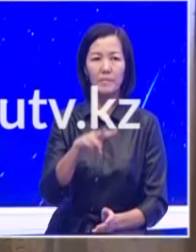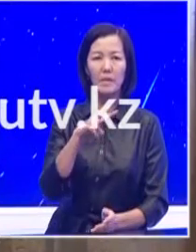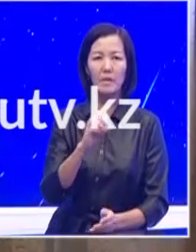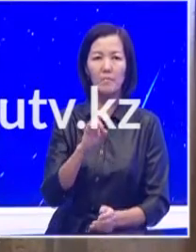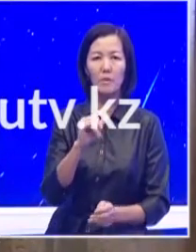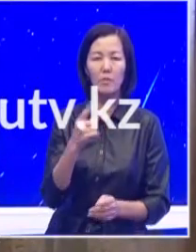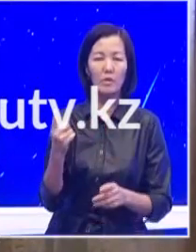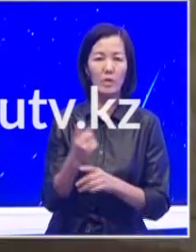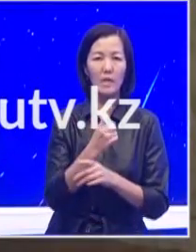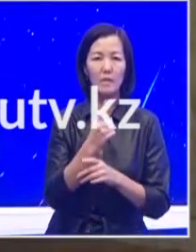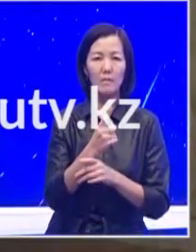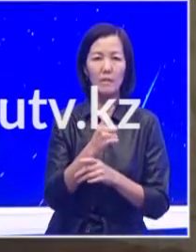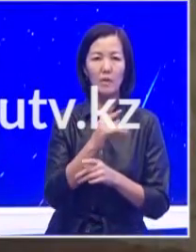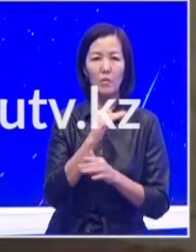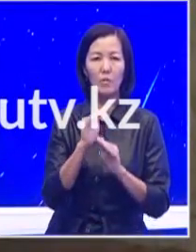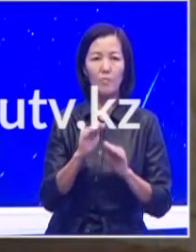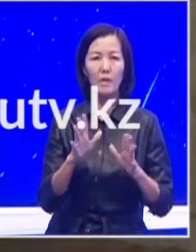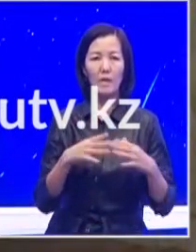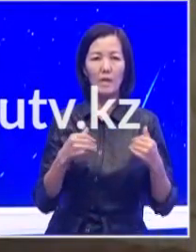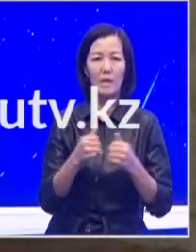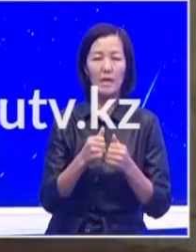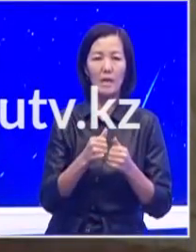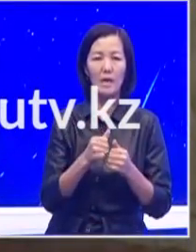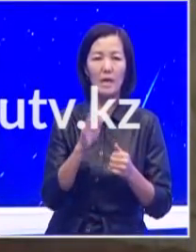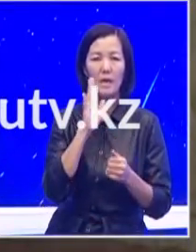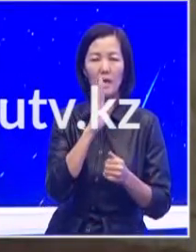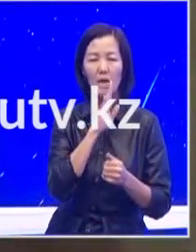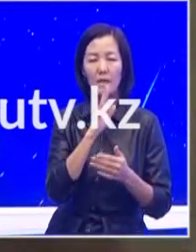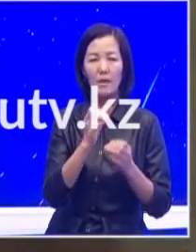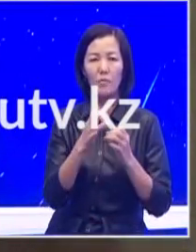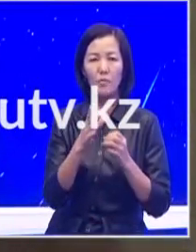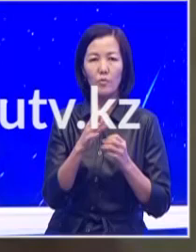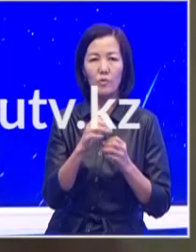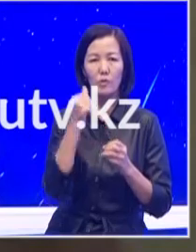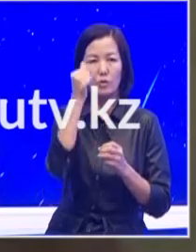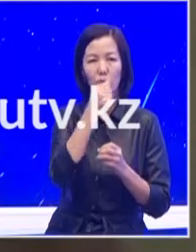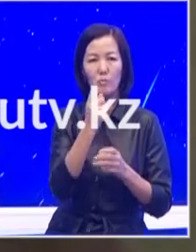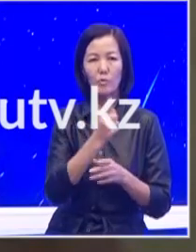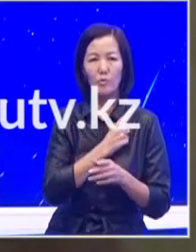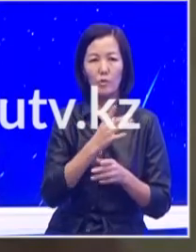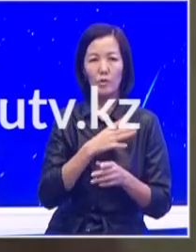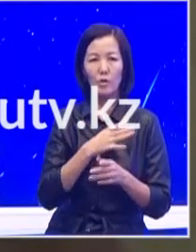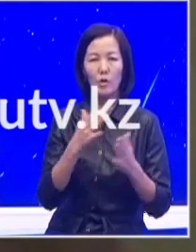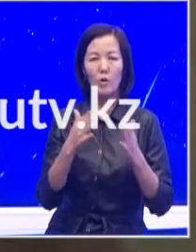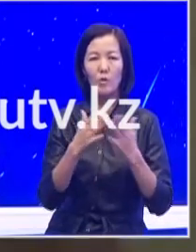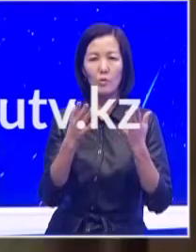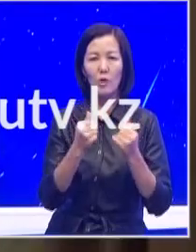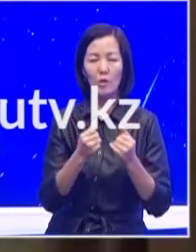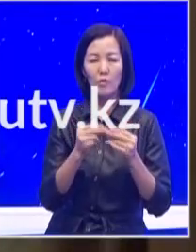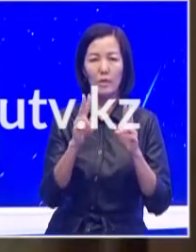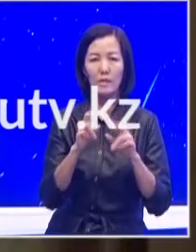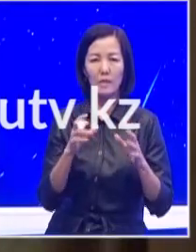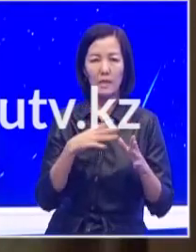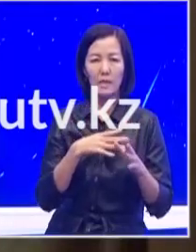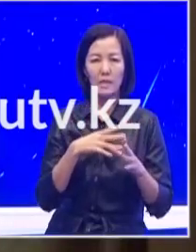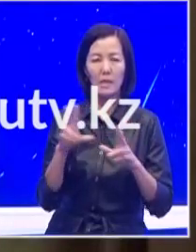Кенжебаева жалғыз басты көп балалана. 5 баласы бар. 14 жыл бойы баспана тауқыметін көрген. Кейін үйлі болудың жолдарын қарастырды.